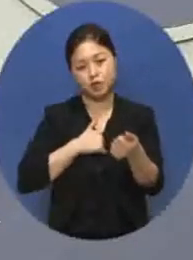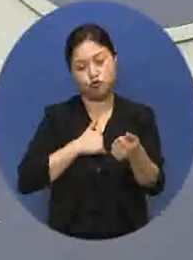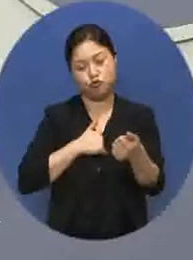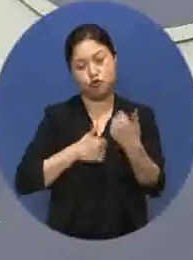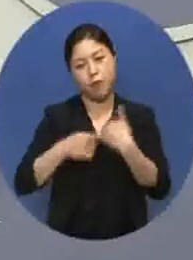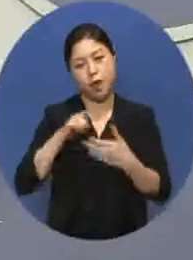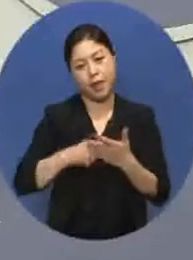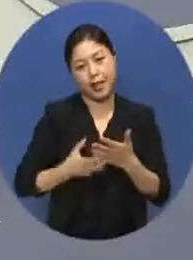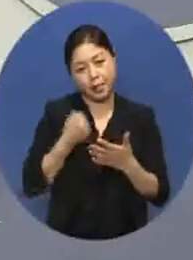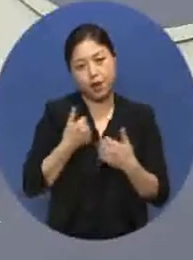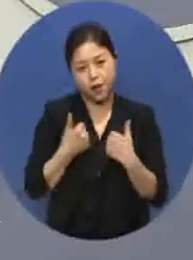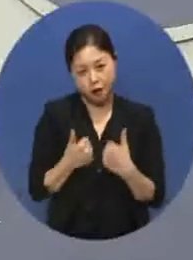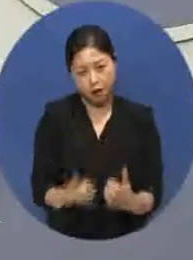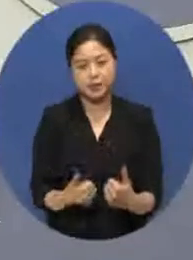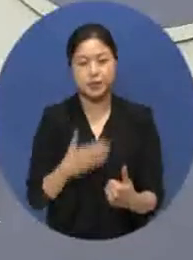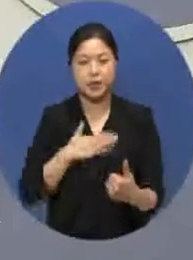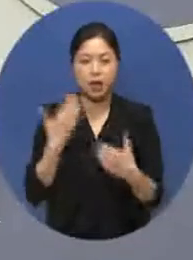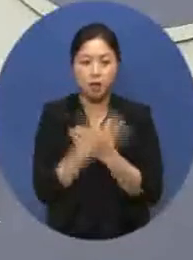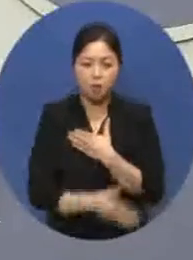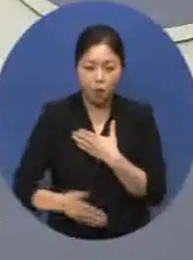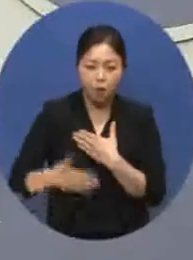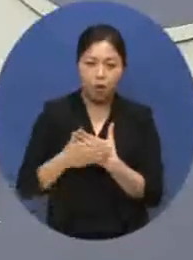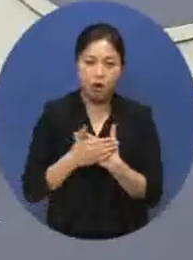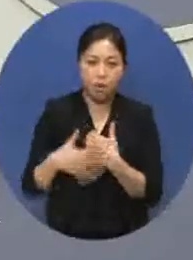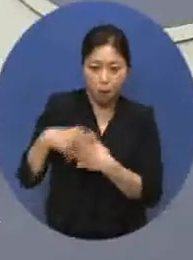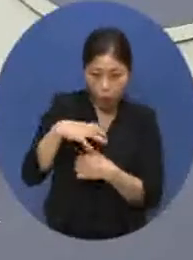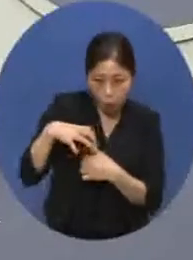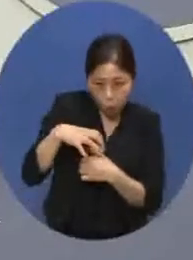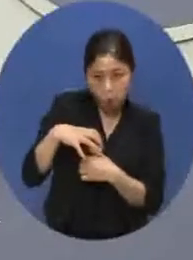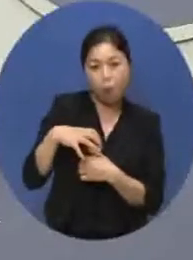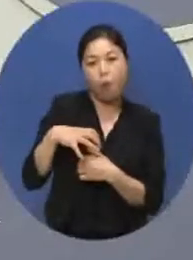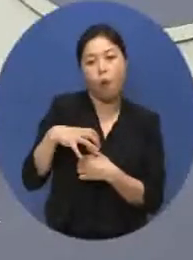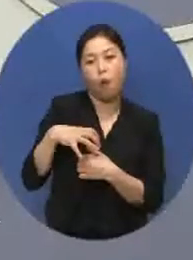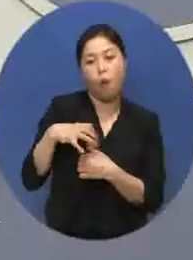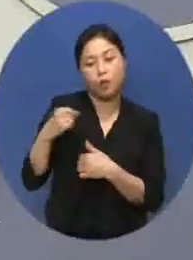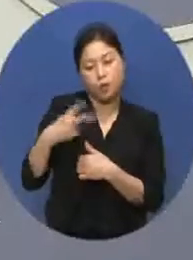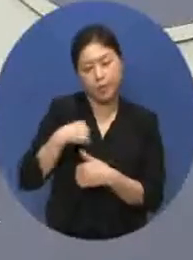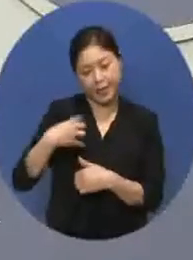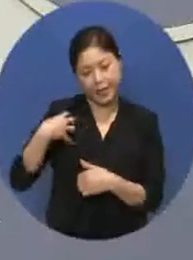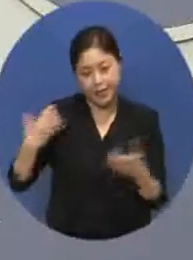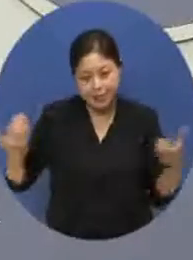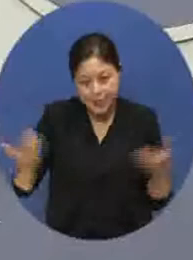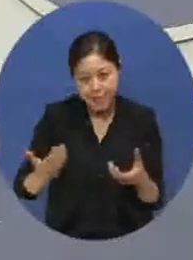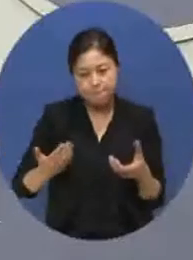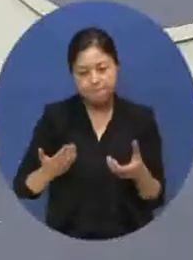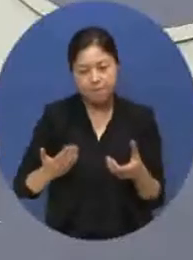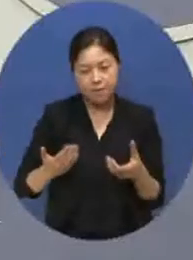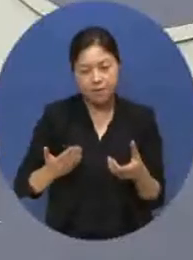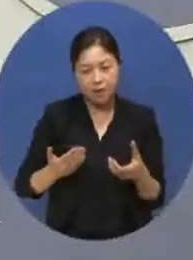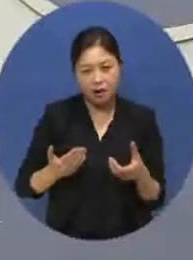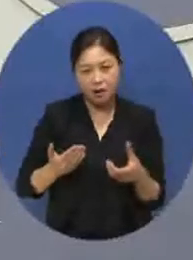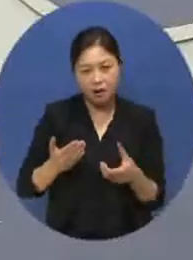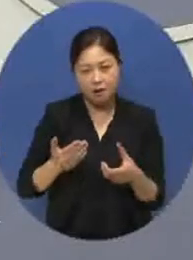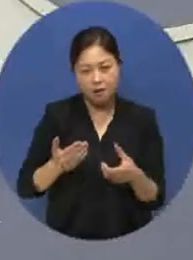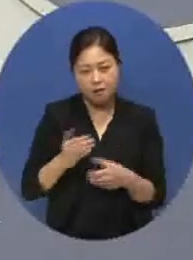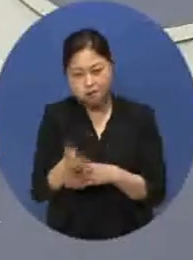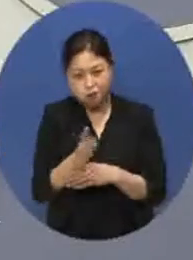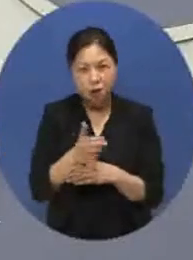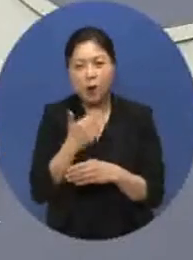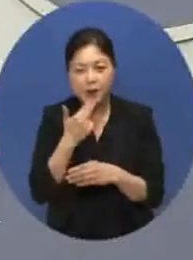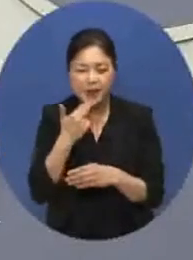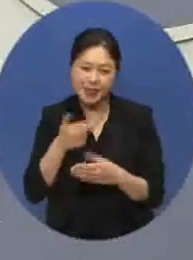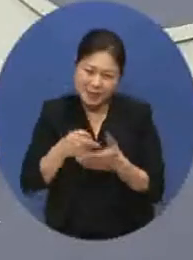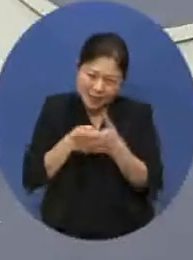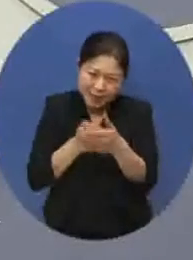가지시고 열심히 내 몸을 건강 유의하시고 내 하는 일에 정진하시면은